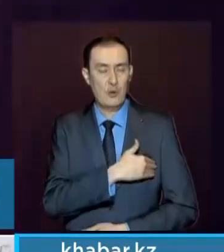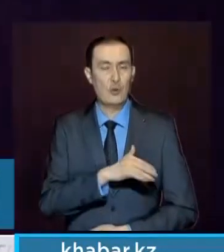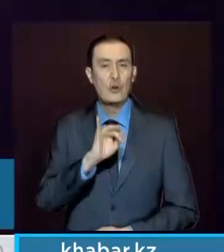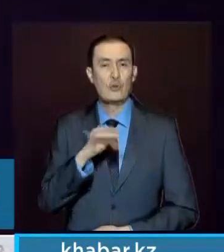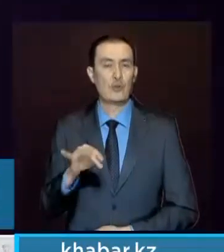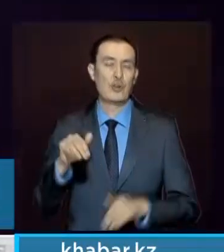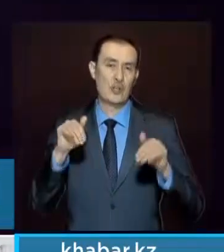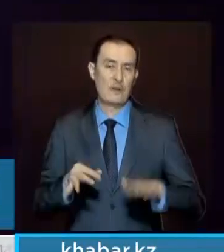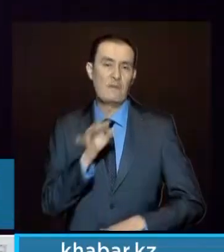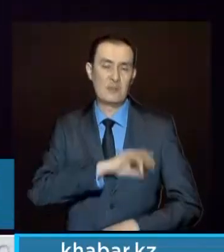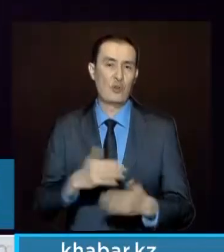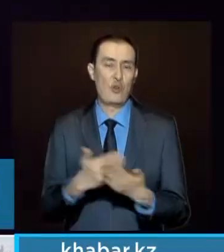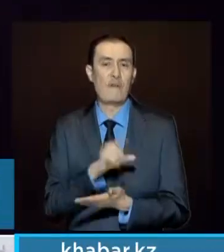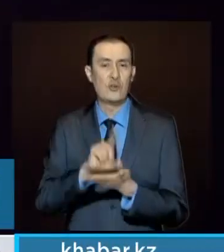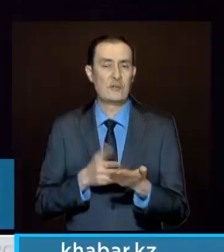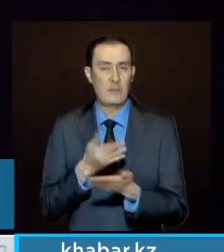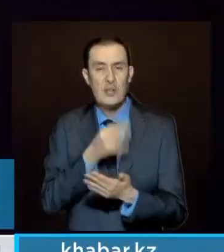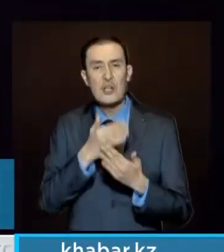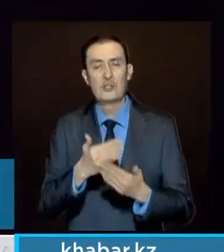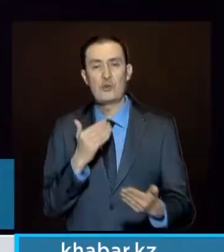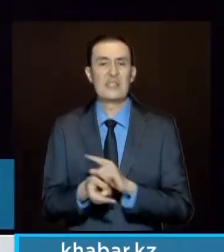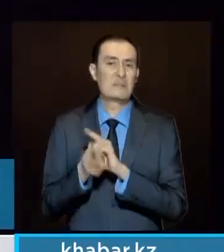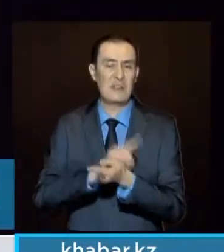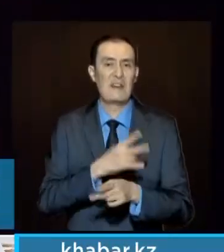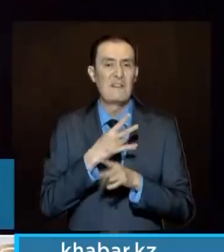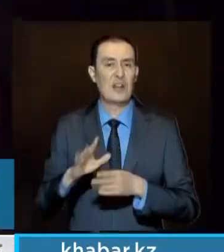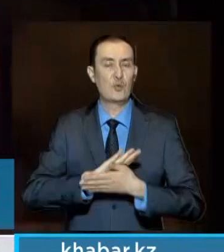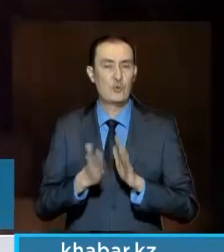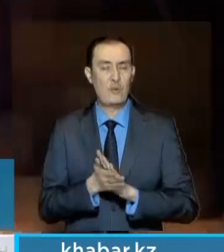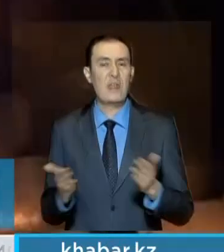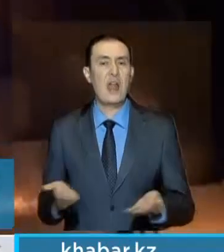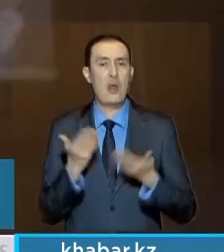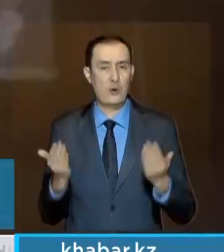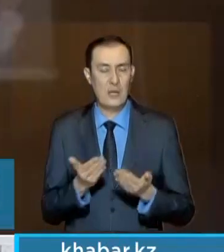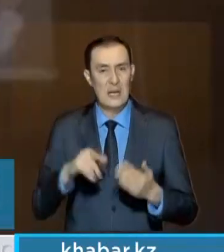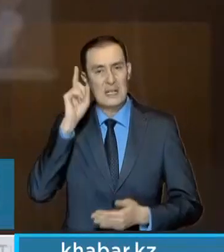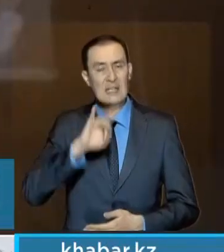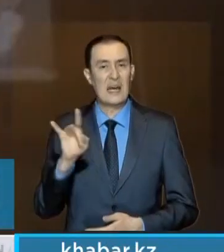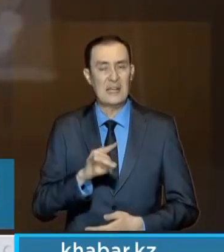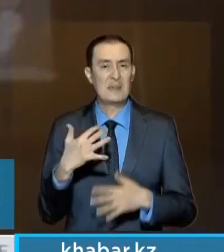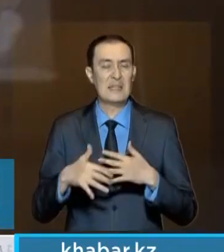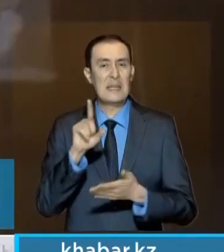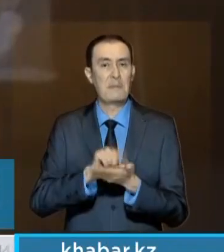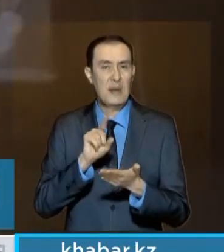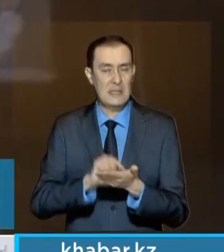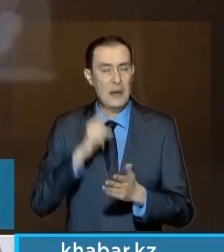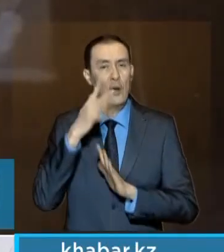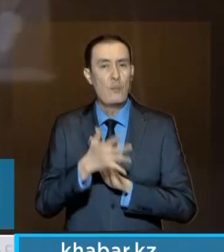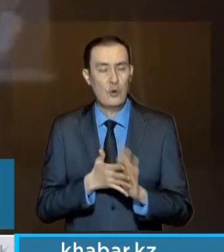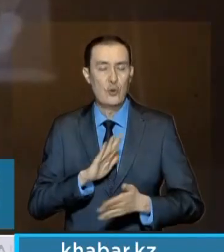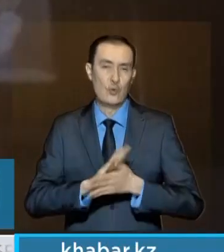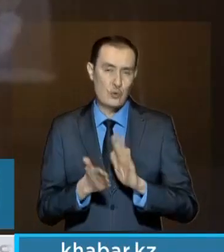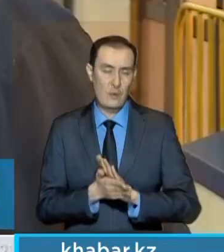решил воспользоваться новой соцвыплаты и досрочно сменить вредные условия труда на более лёгкие зная размеры средне пенсии металлурга понял что